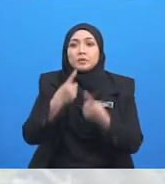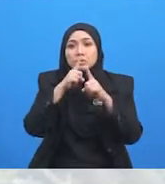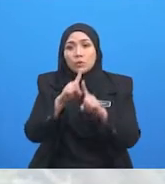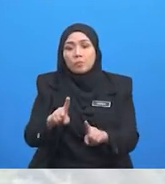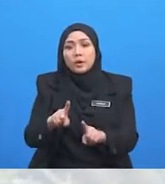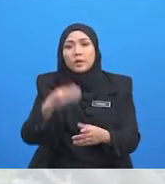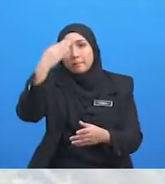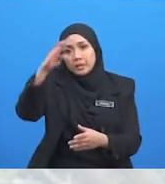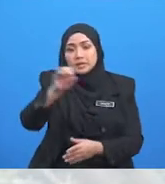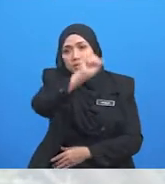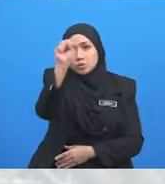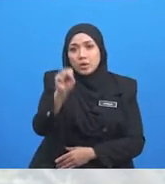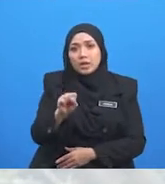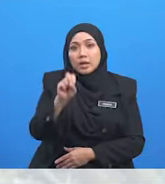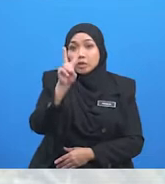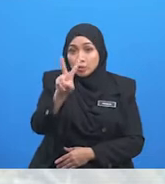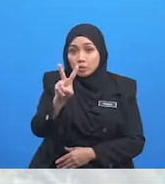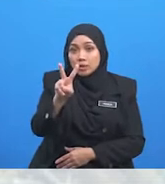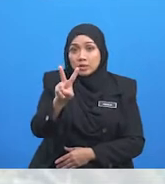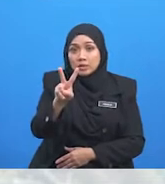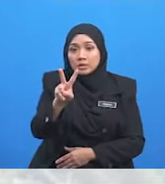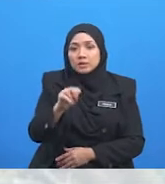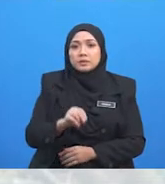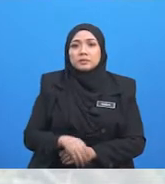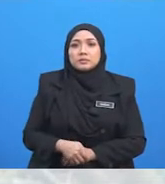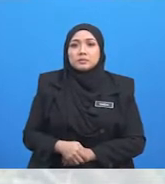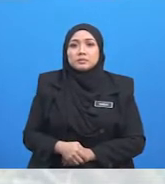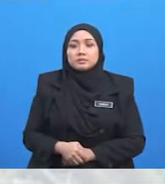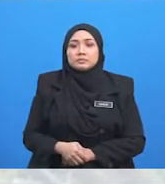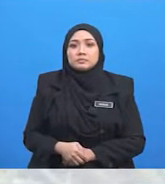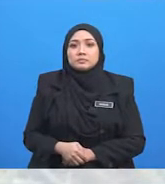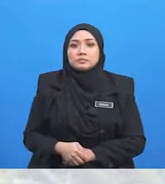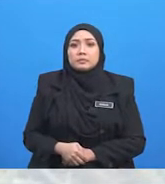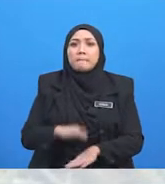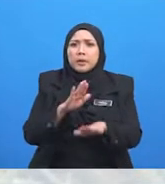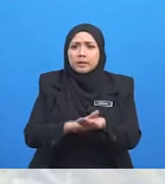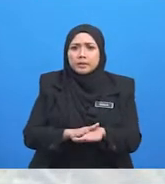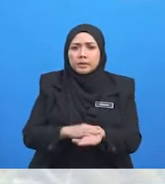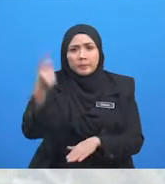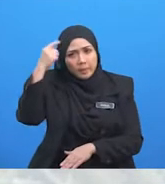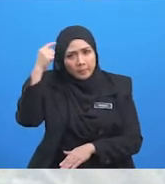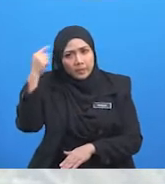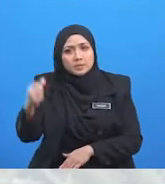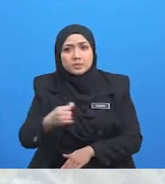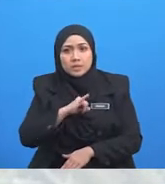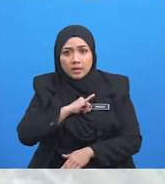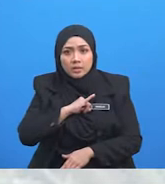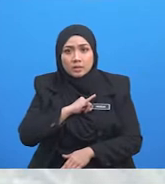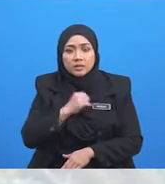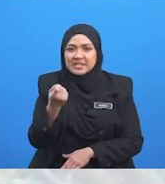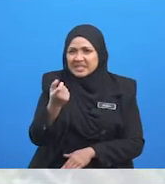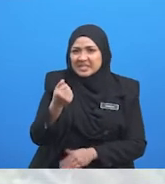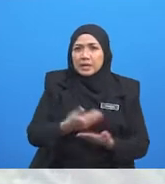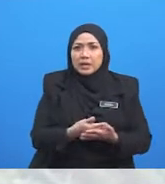Jawapan bagi soalan kedua pula ialah, pada pendapat saya,